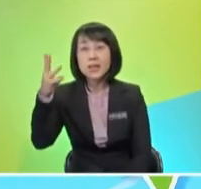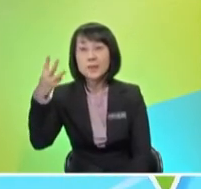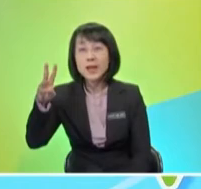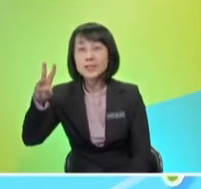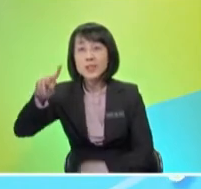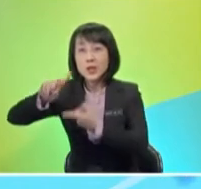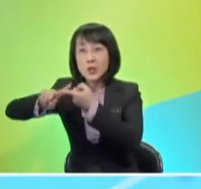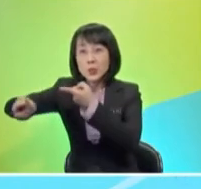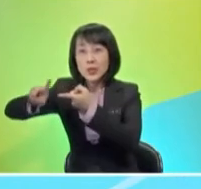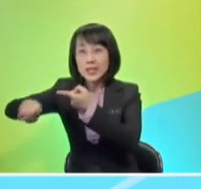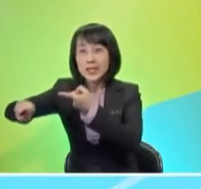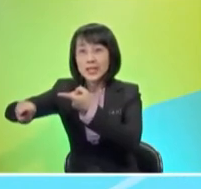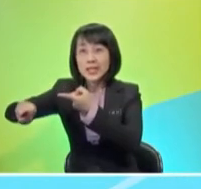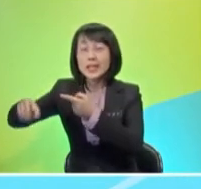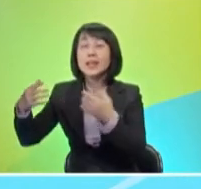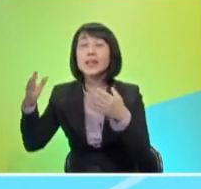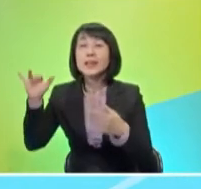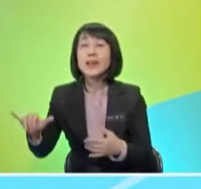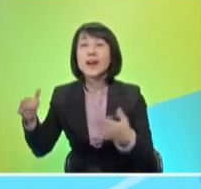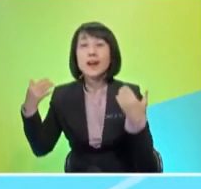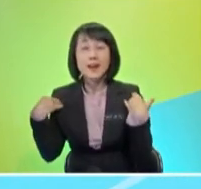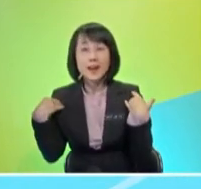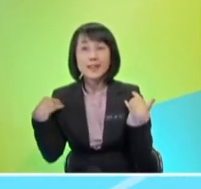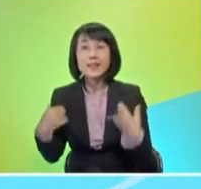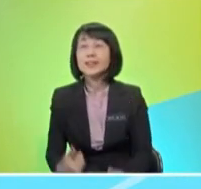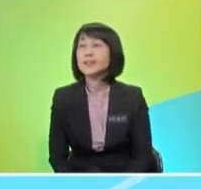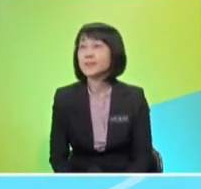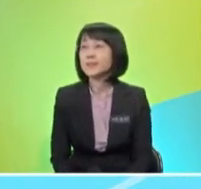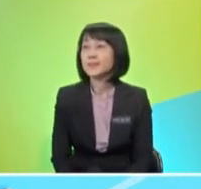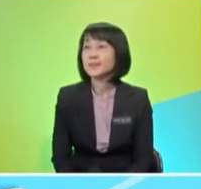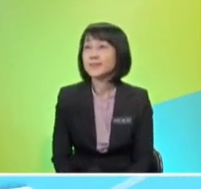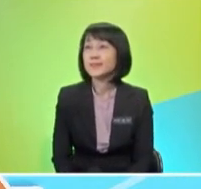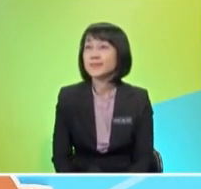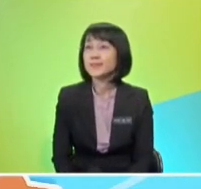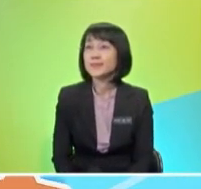6 biji guli daripada 16 biji guli yang ada